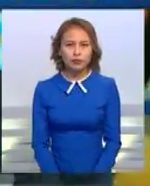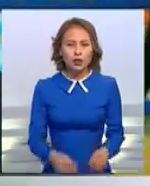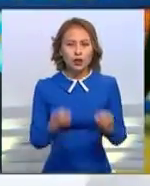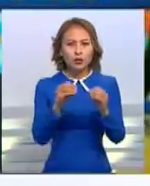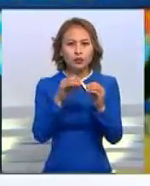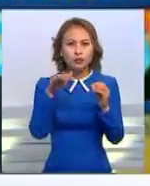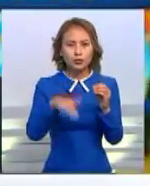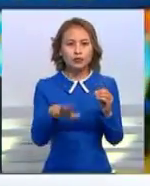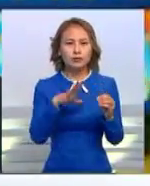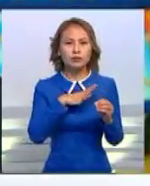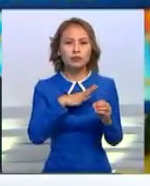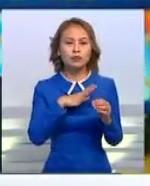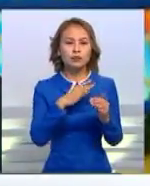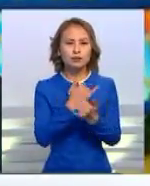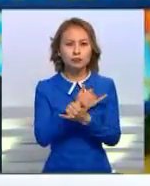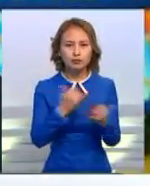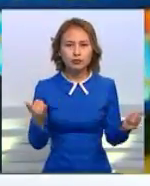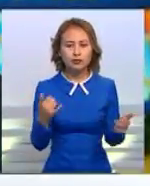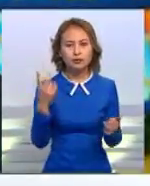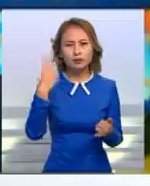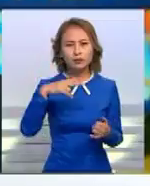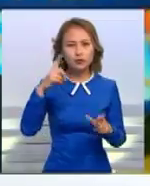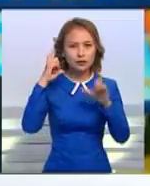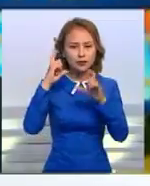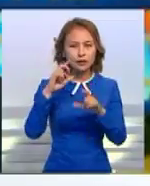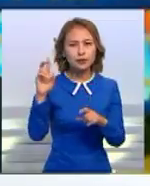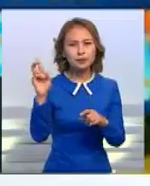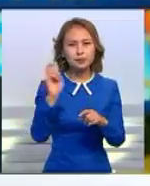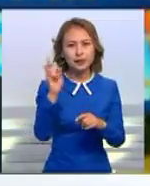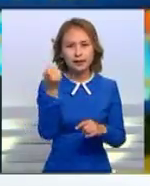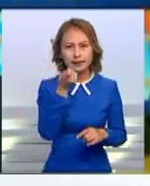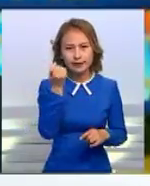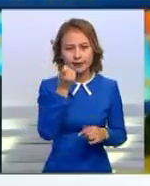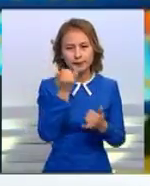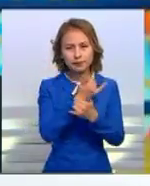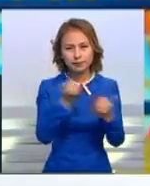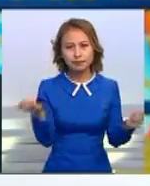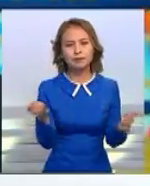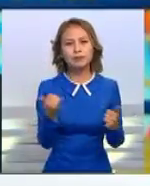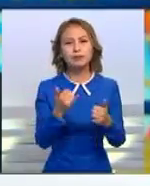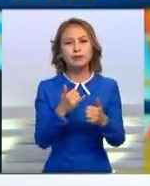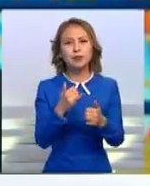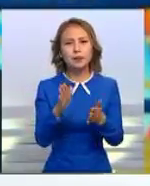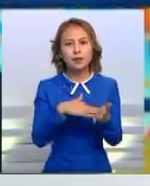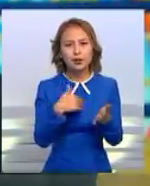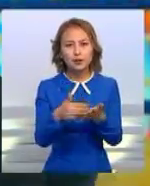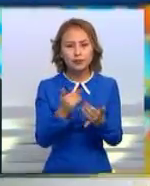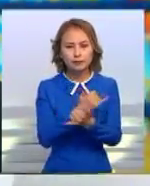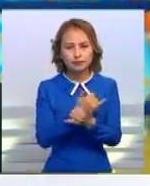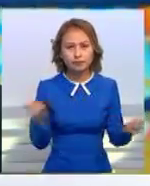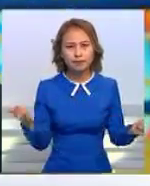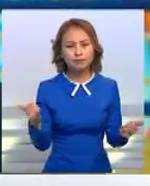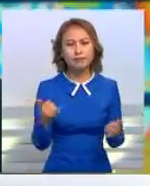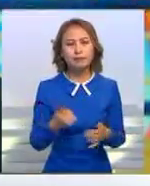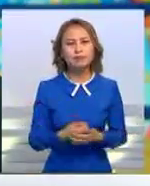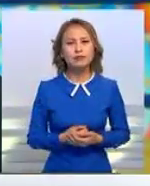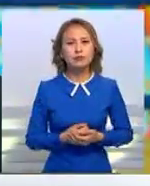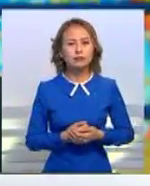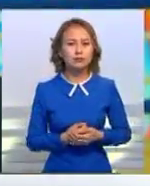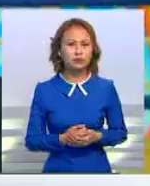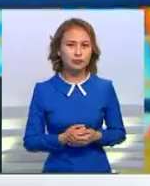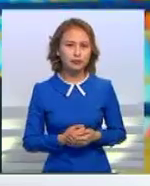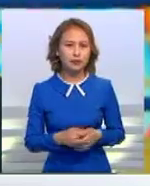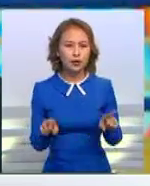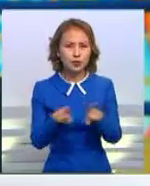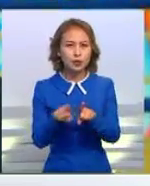шөп таратып беріп жатырмыз. Сосын 20 тоннадай ақ күріш беріп жатырмыз, май беріп жатырмыз, 4 тоннадай май беріп